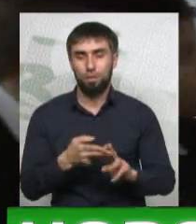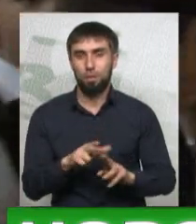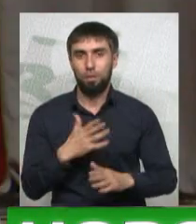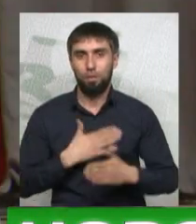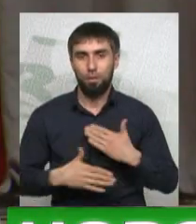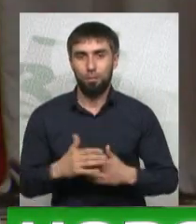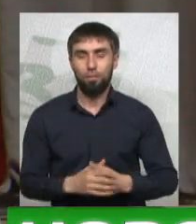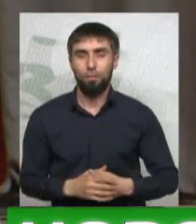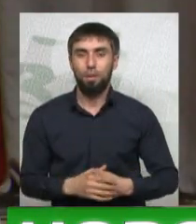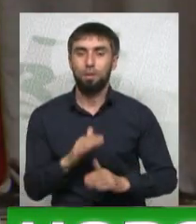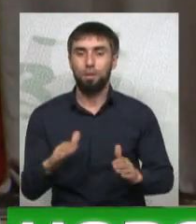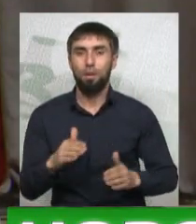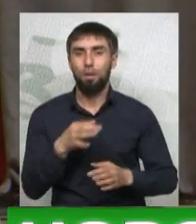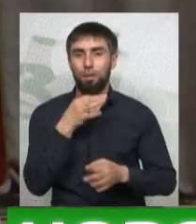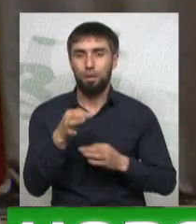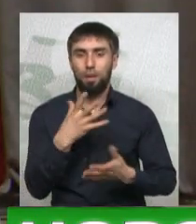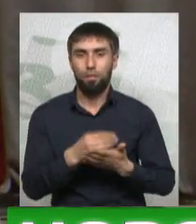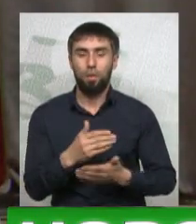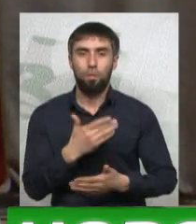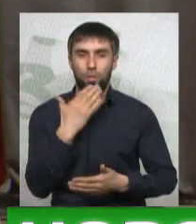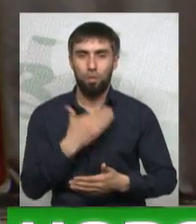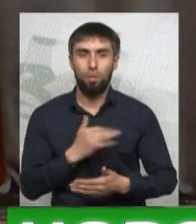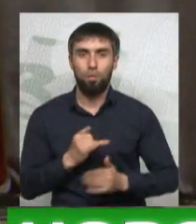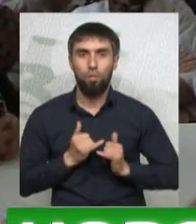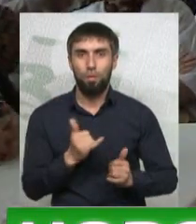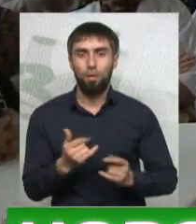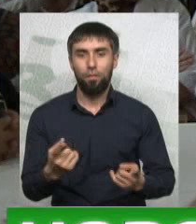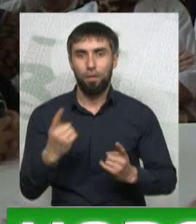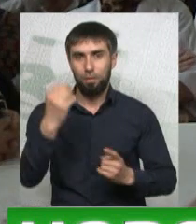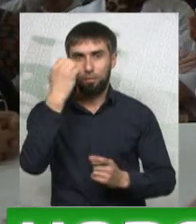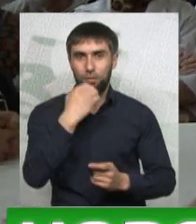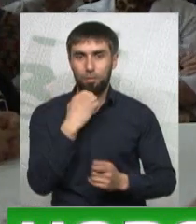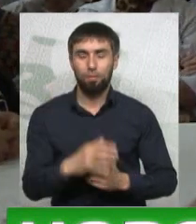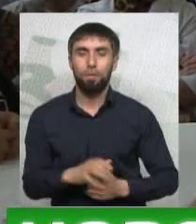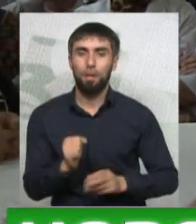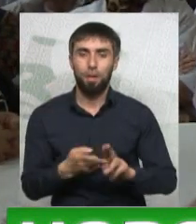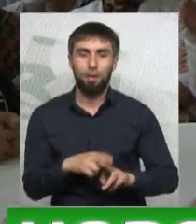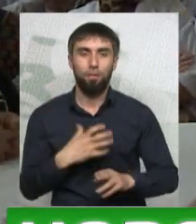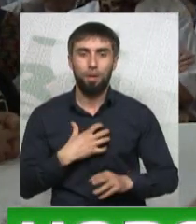положительных эмоций, ведь дети высказали им свою любовь, уважение и великую благодарность, а это